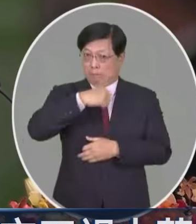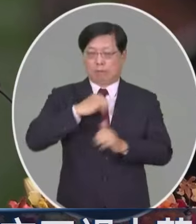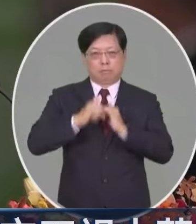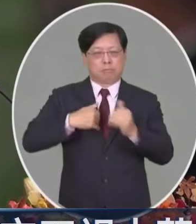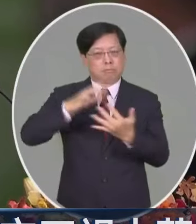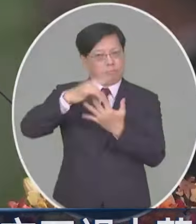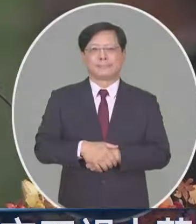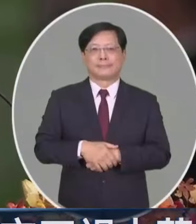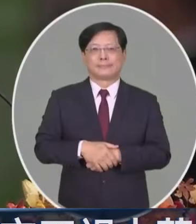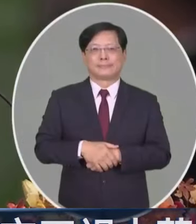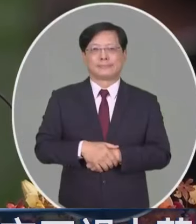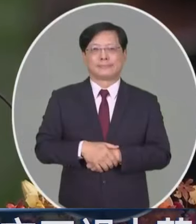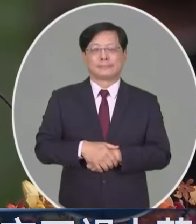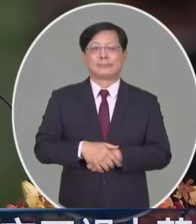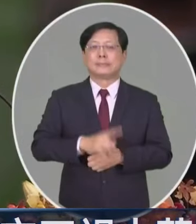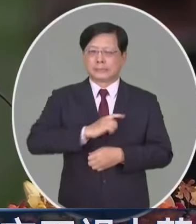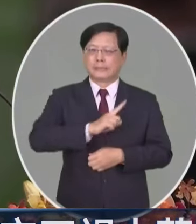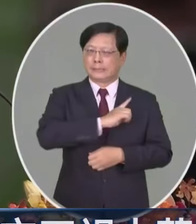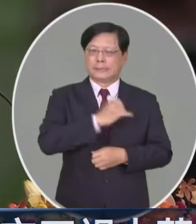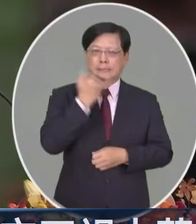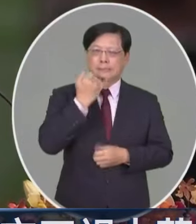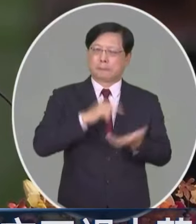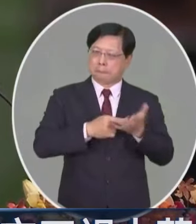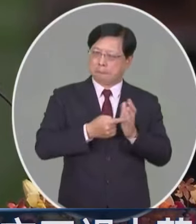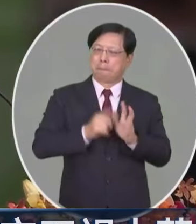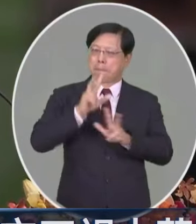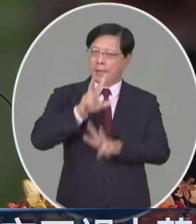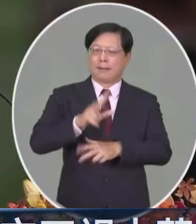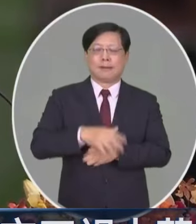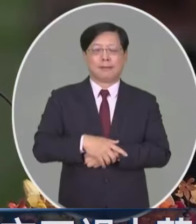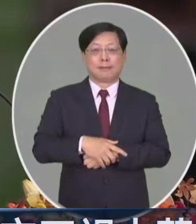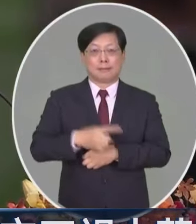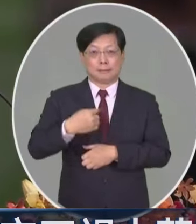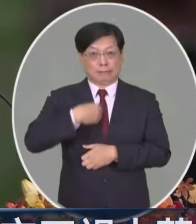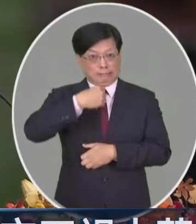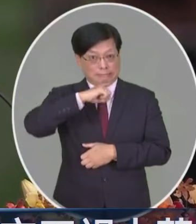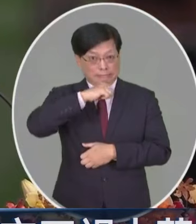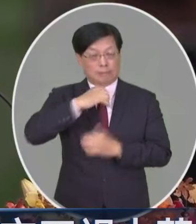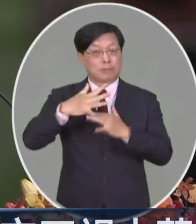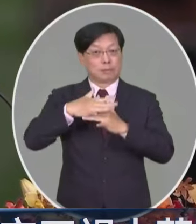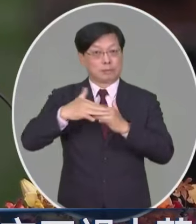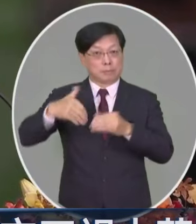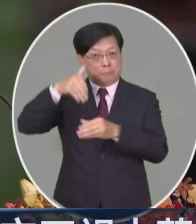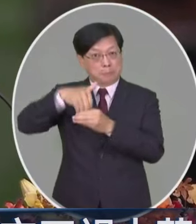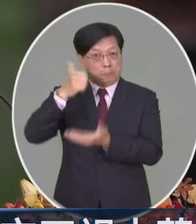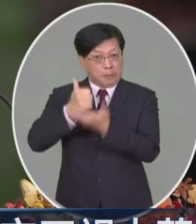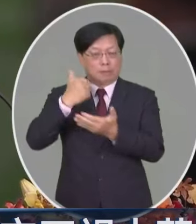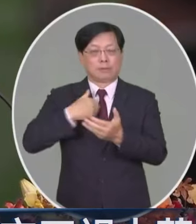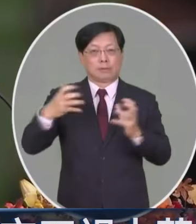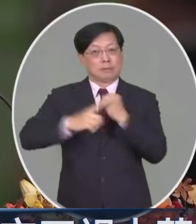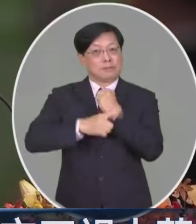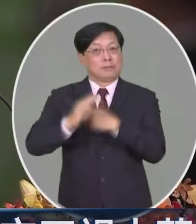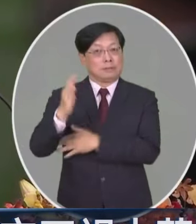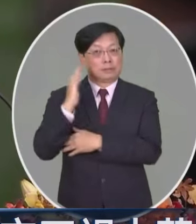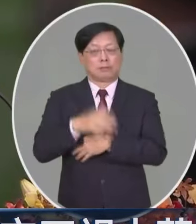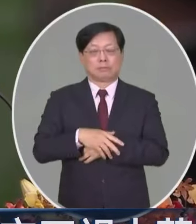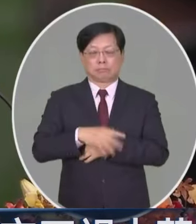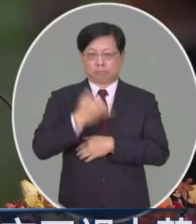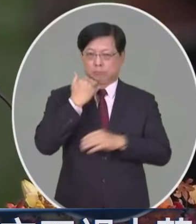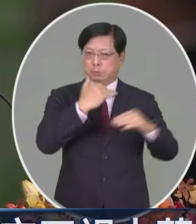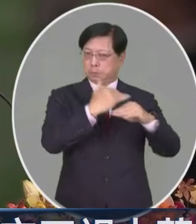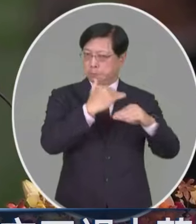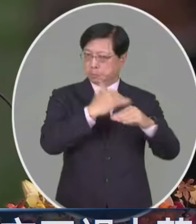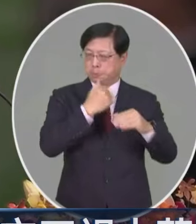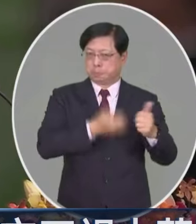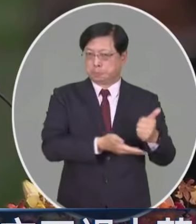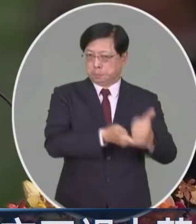民的选择，拿出诚意，和台湾民选合法的政府，在对等尊